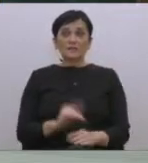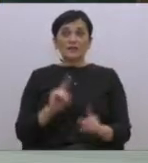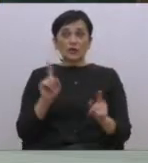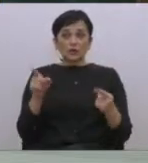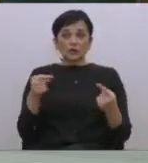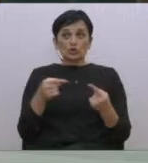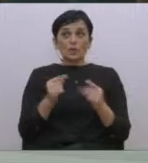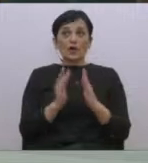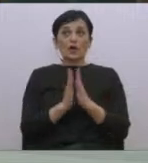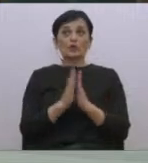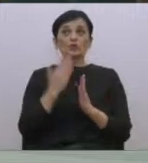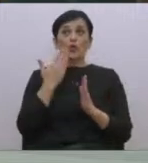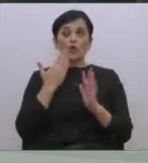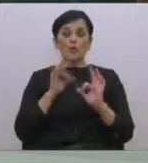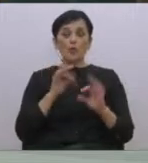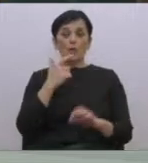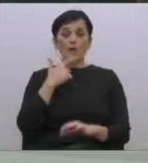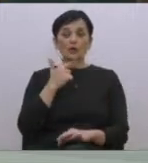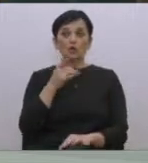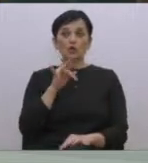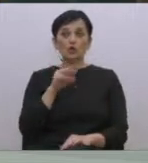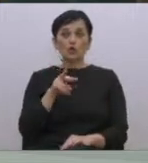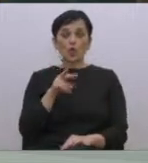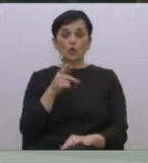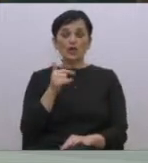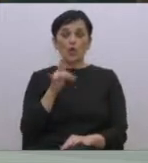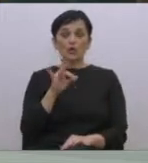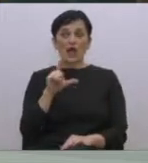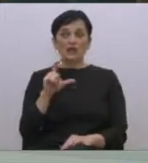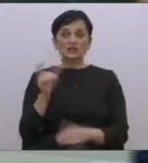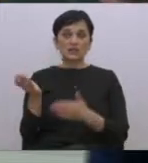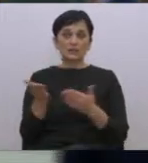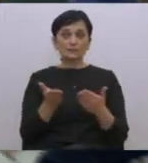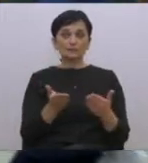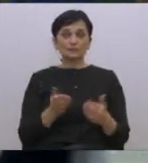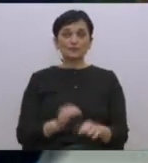შესაბამისად, თვალთ მოხსენებელს ბატონ გრიგო გიორგაძეს ტრიბუნასთან.